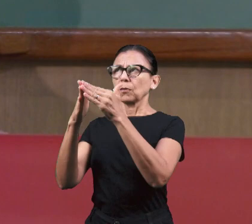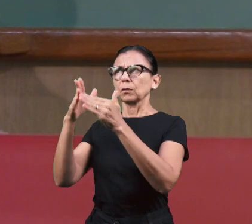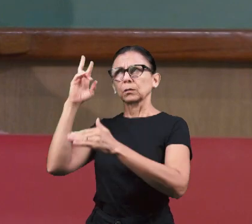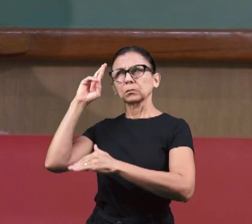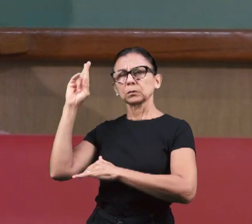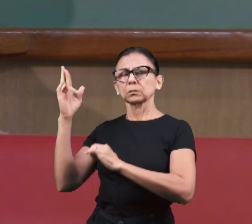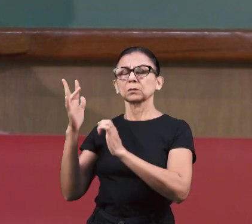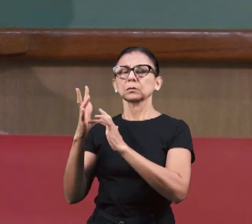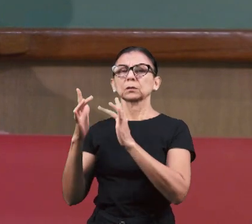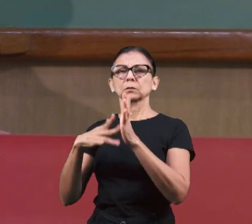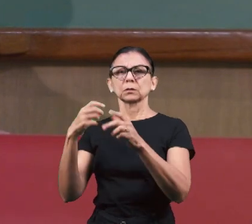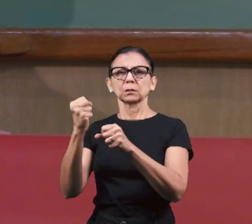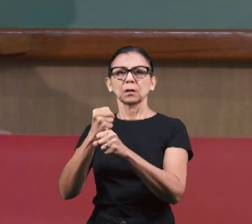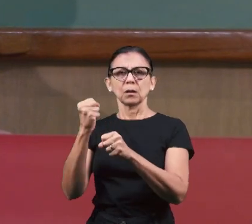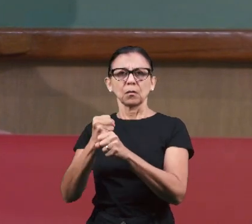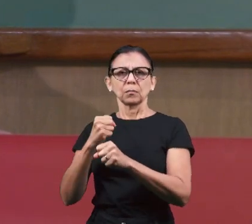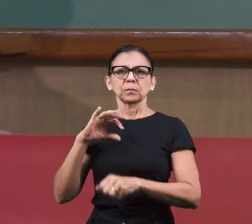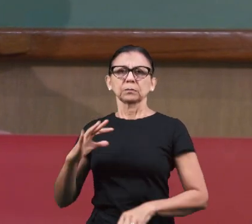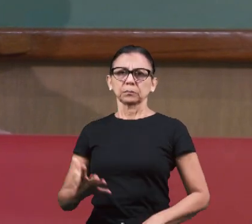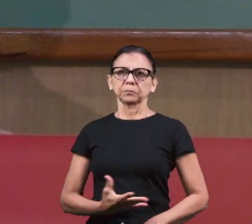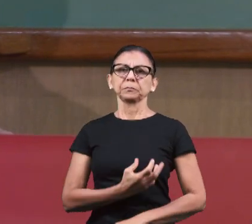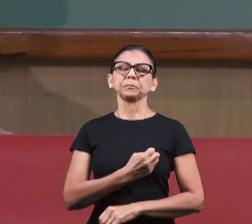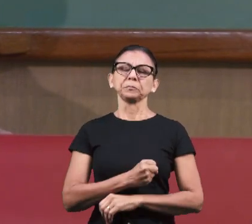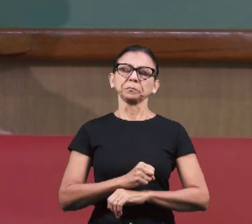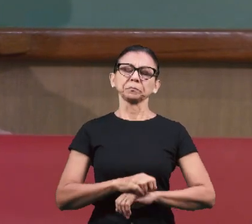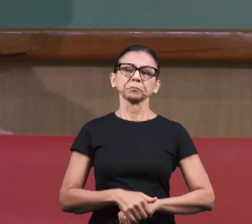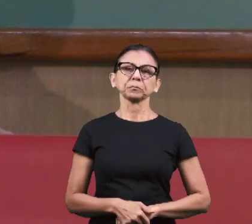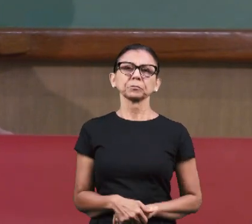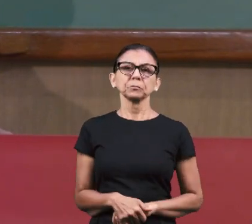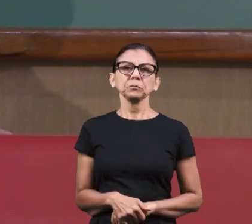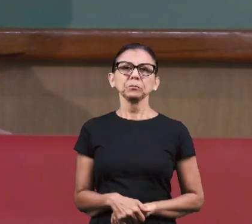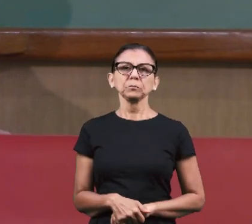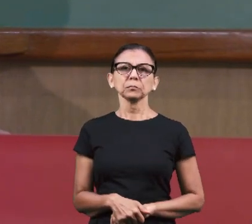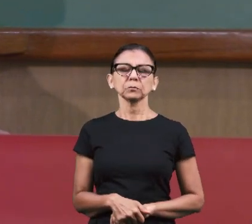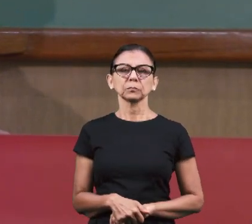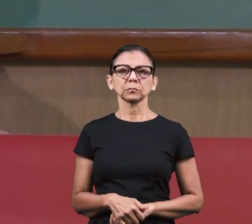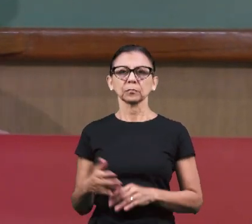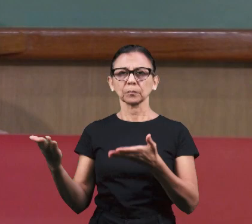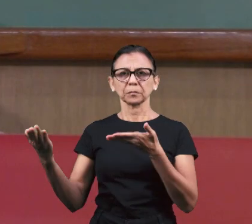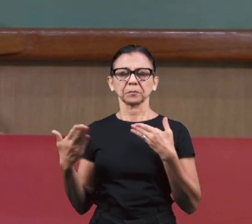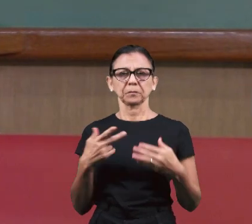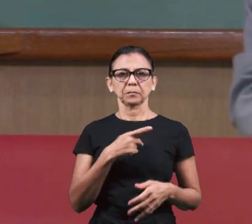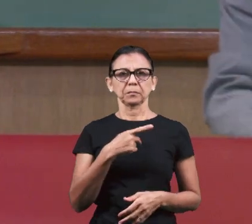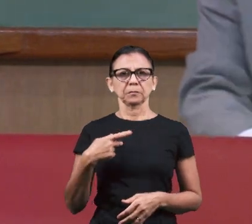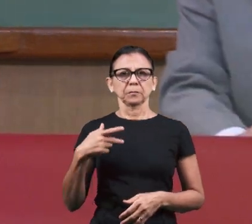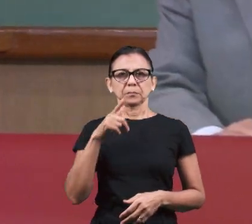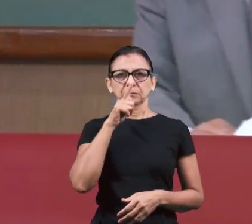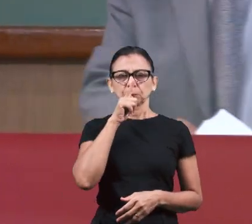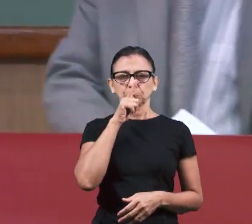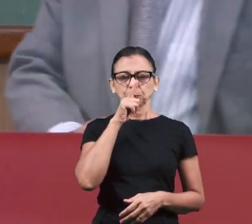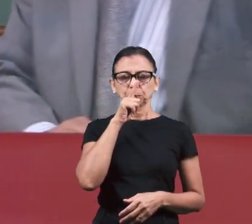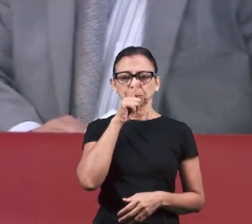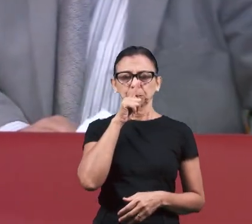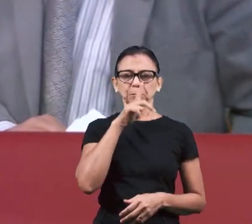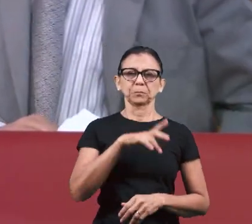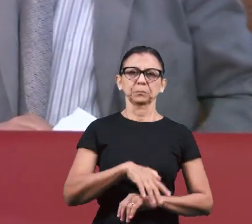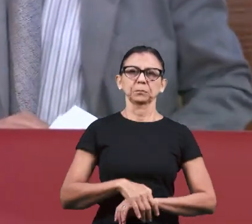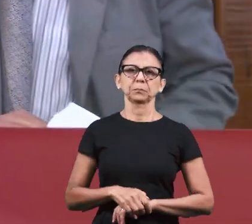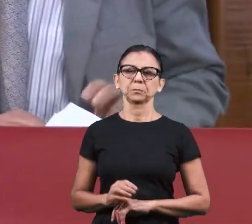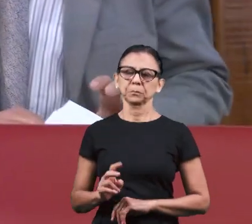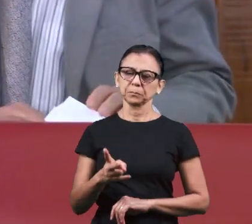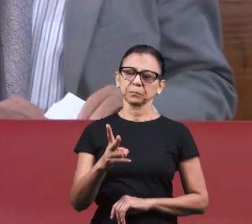nous a appelés pour cette grande œuvre qui est là. Mes frères, je passe la parole au pasteur Gilson, afin qu'il puisse